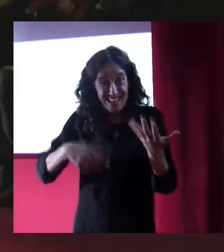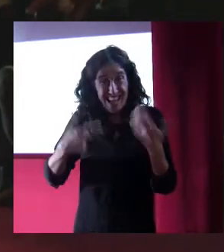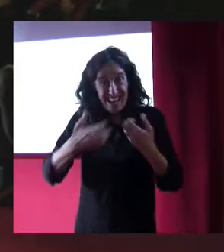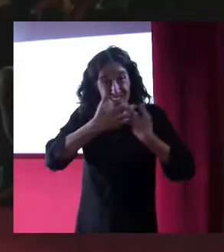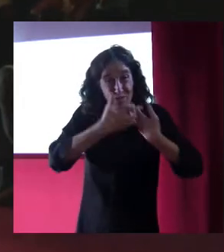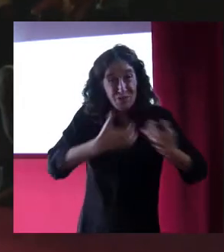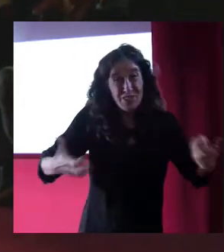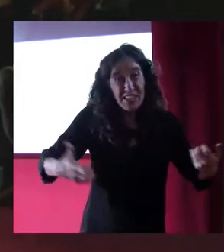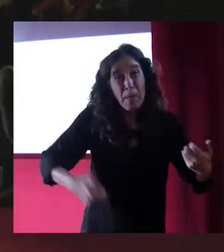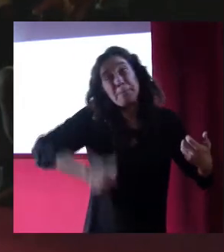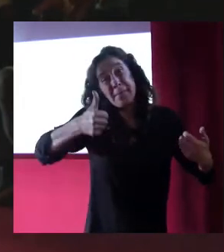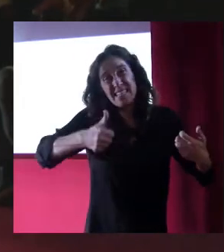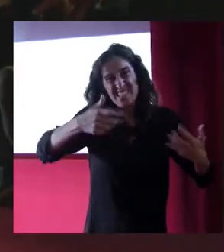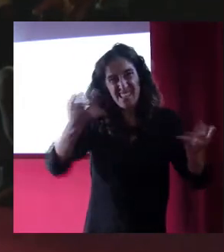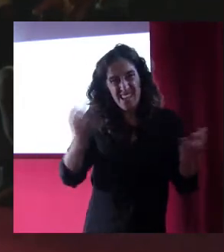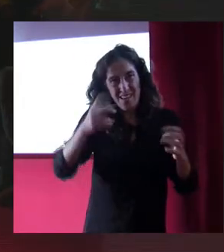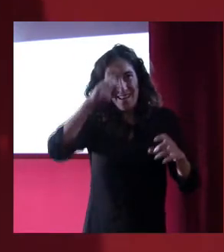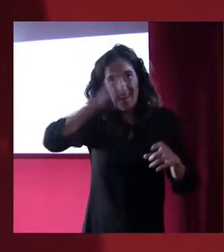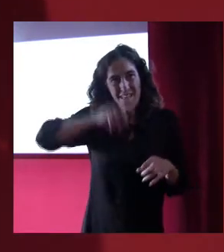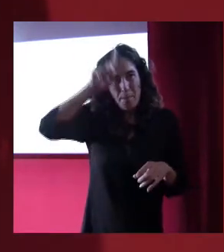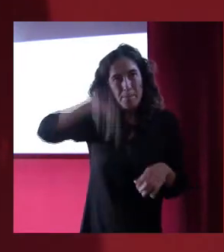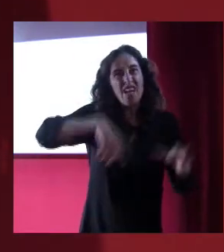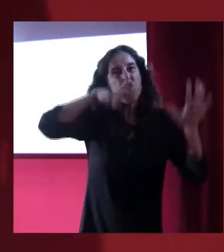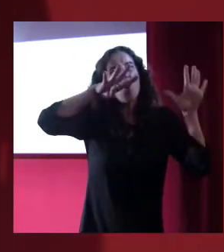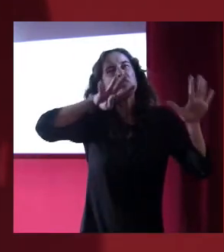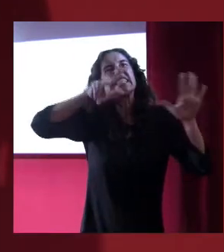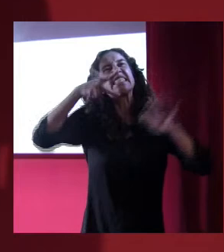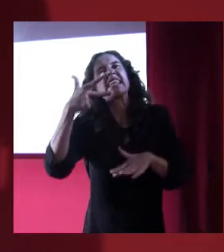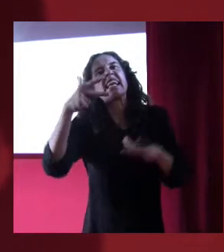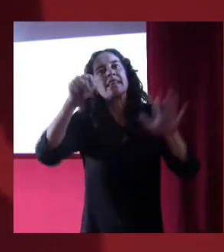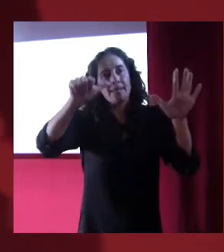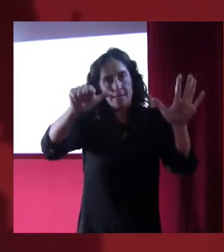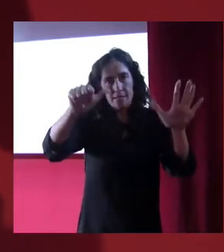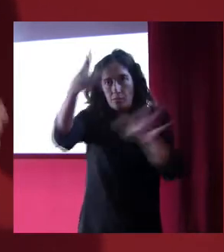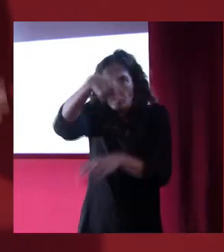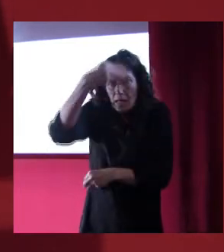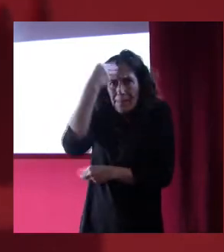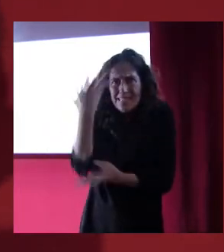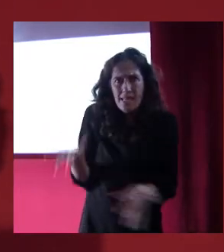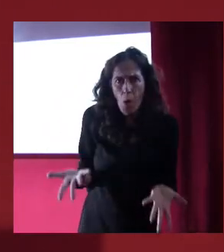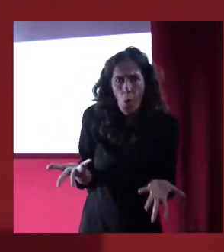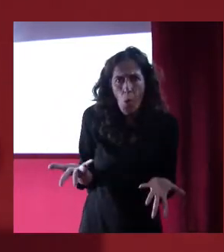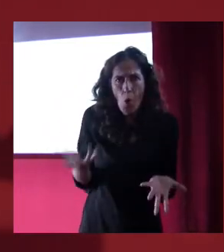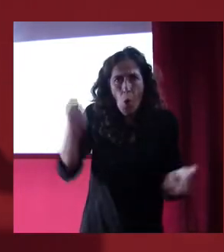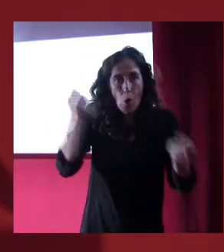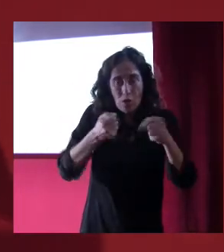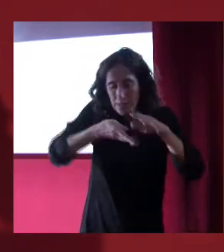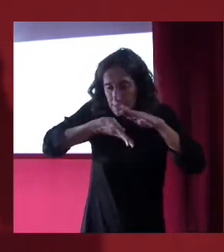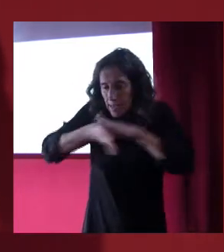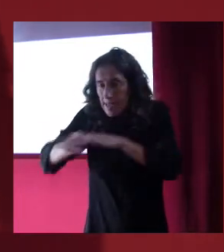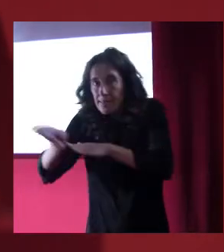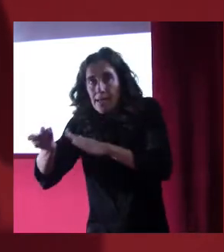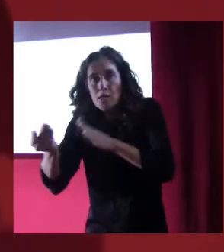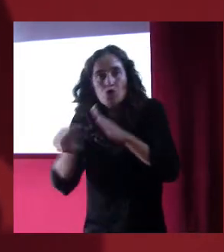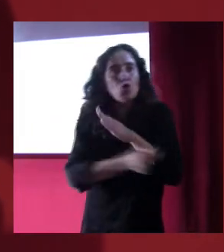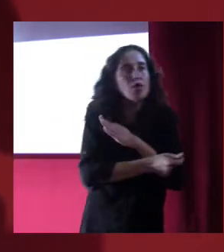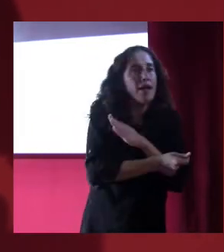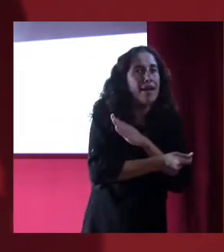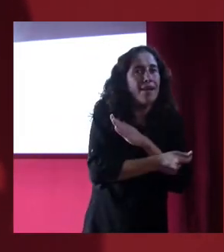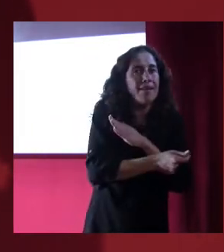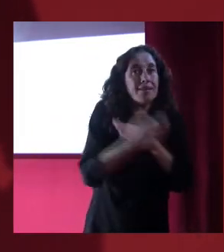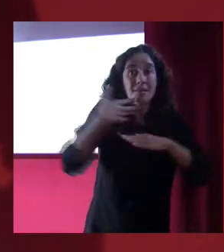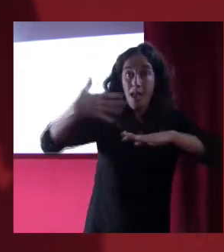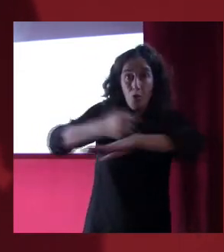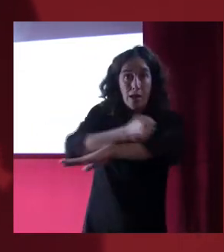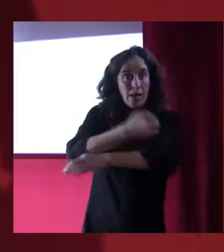1936. Imagineu-vos quants cotxes podríem treure d'aquests que entren i surten de Barcelona cada dia si